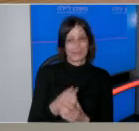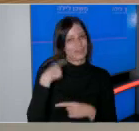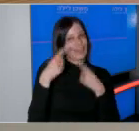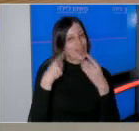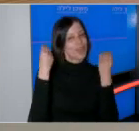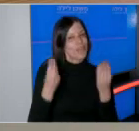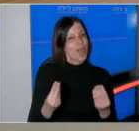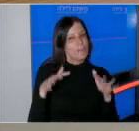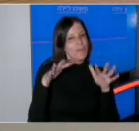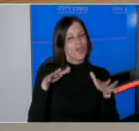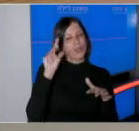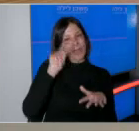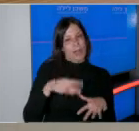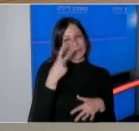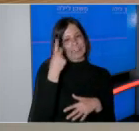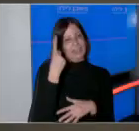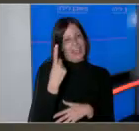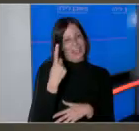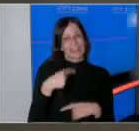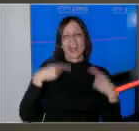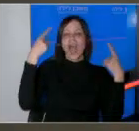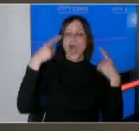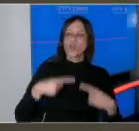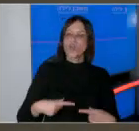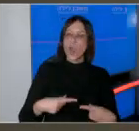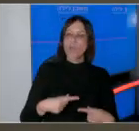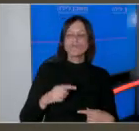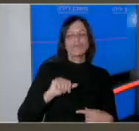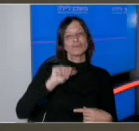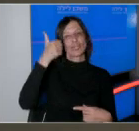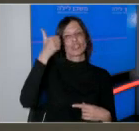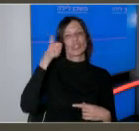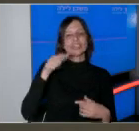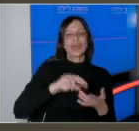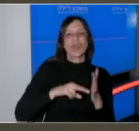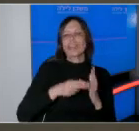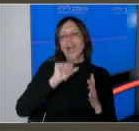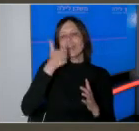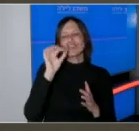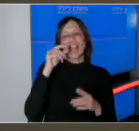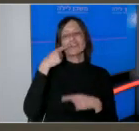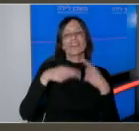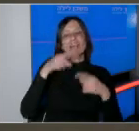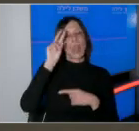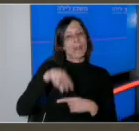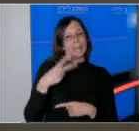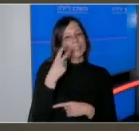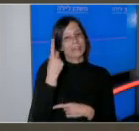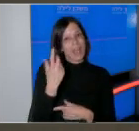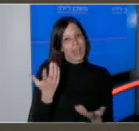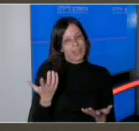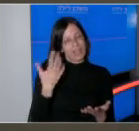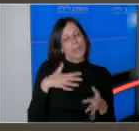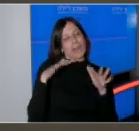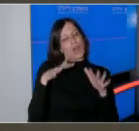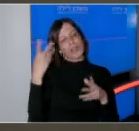שנה טובה ומבורכת, 2021. היום הוא היום הראשון, וזו התוכנית הראשונה של שנת 2021. מעבר